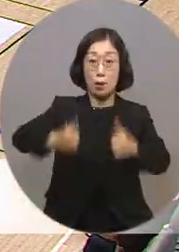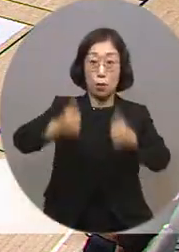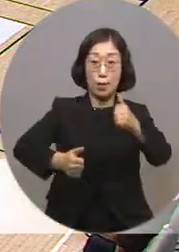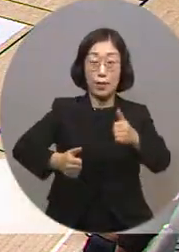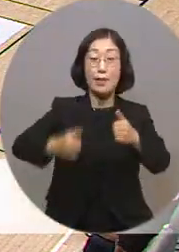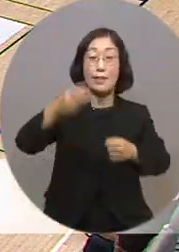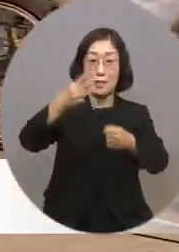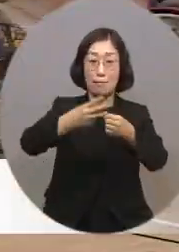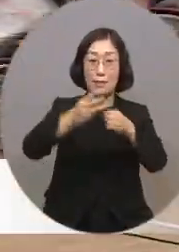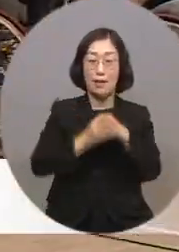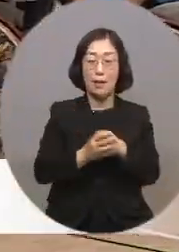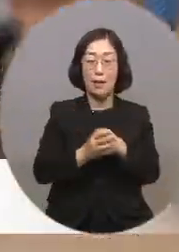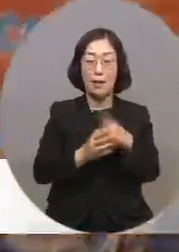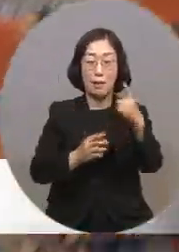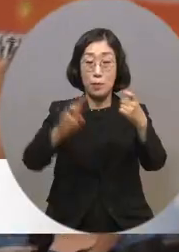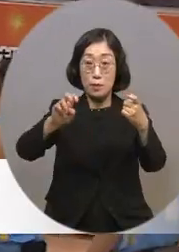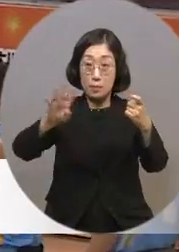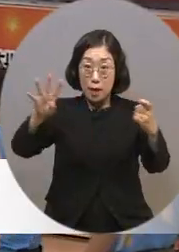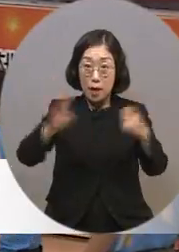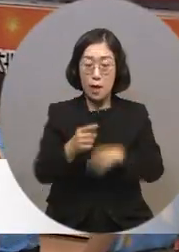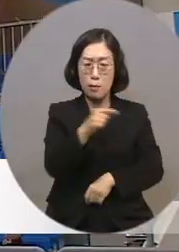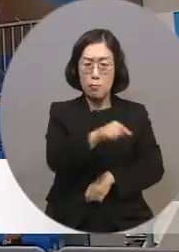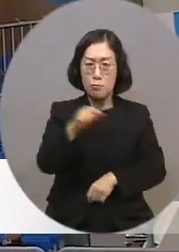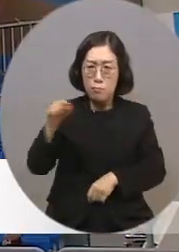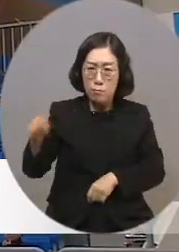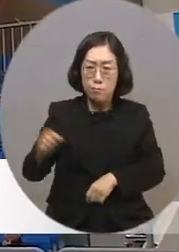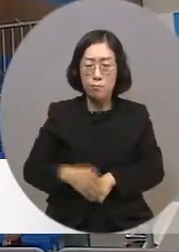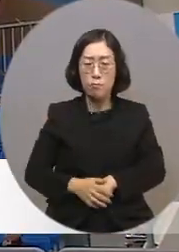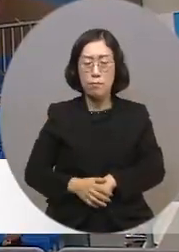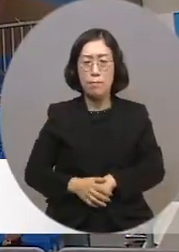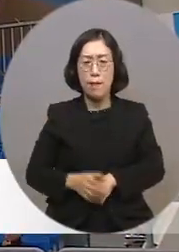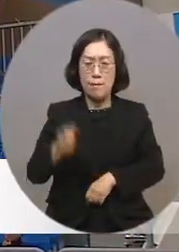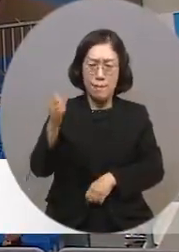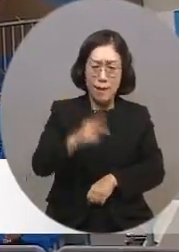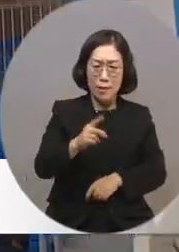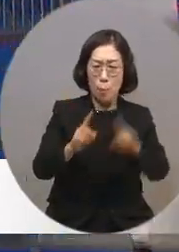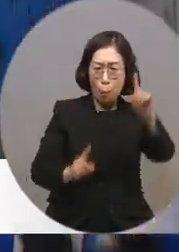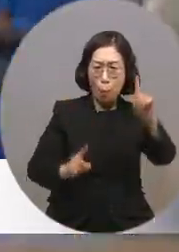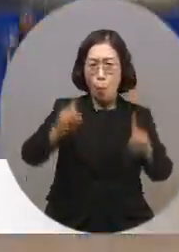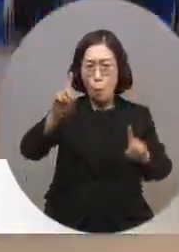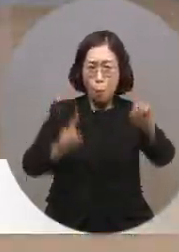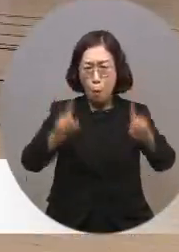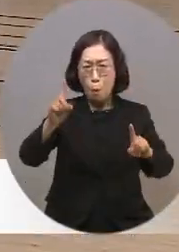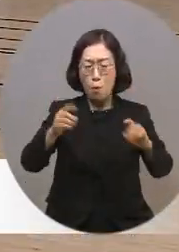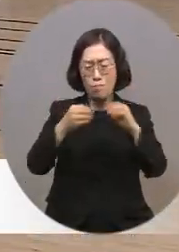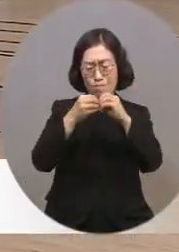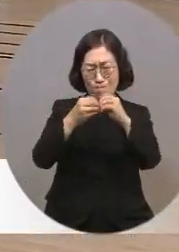3차전. 24일 경기에서 두 팀은 역전의 재역전을 거듭했습니다.